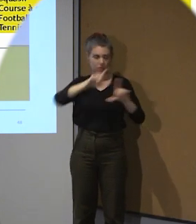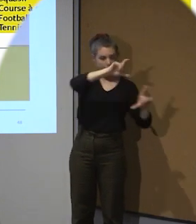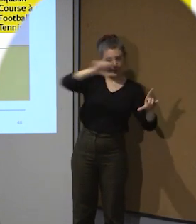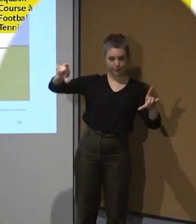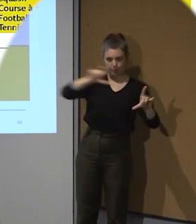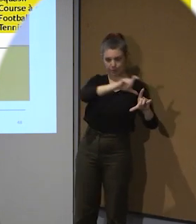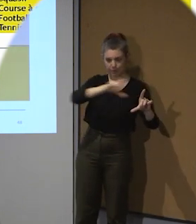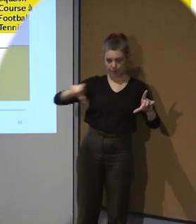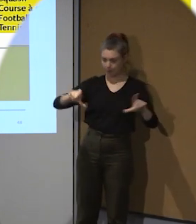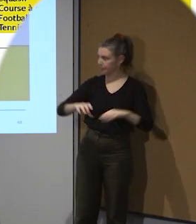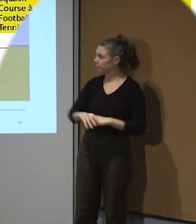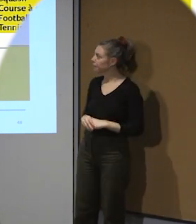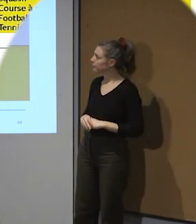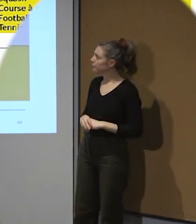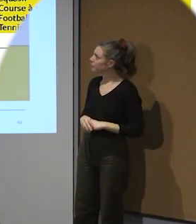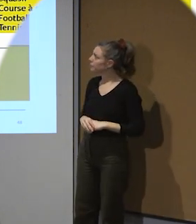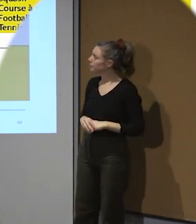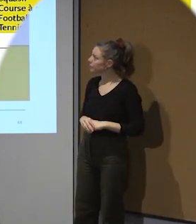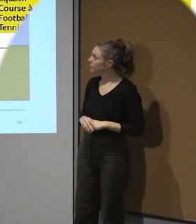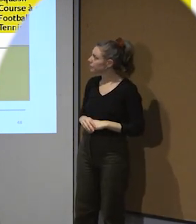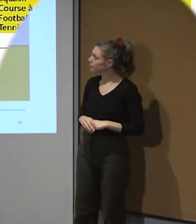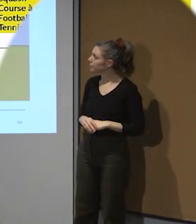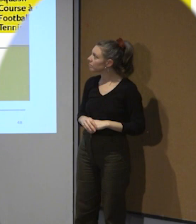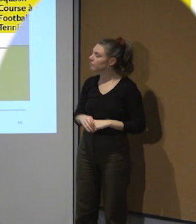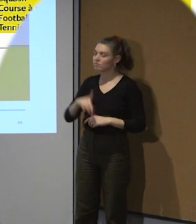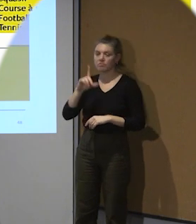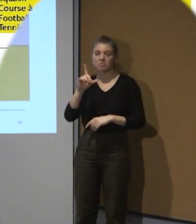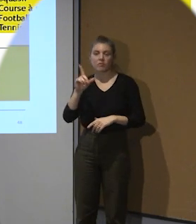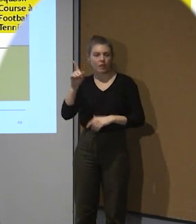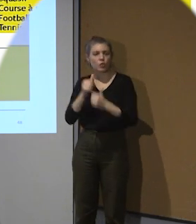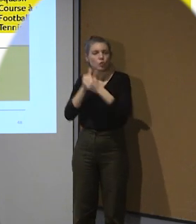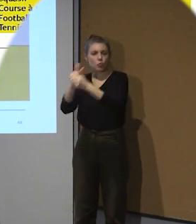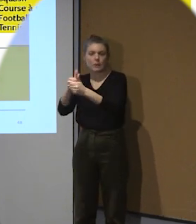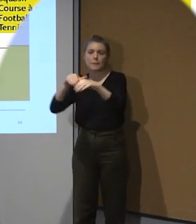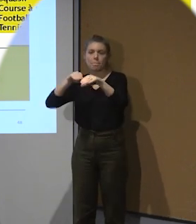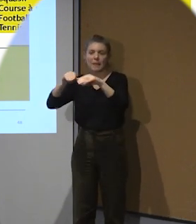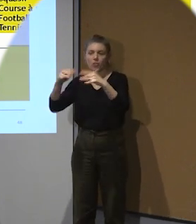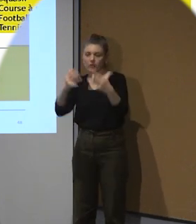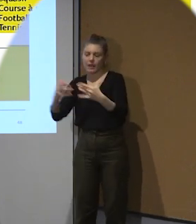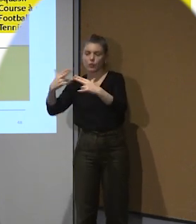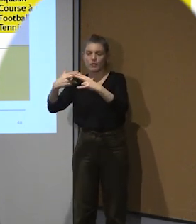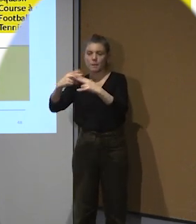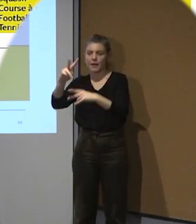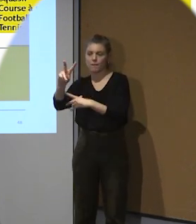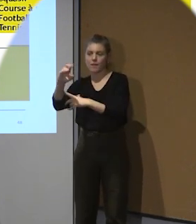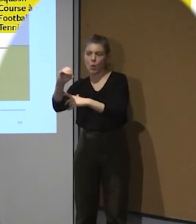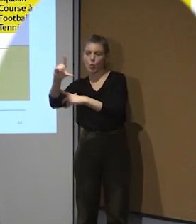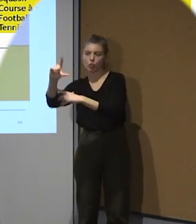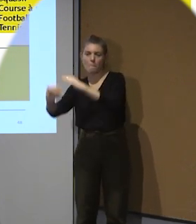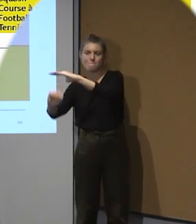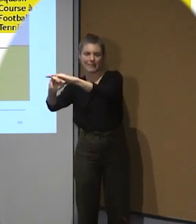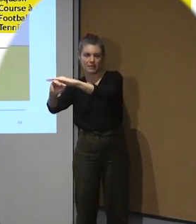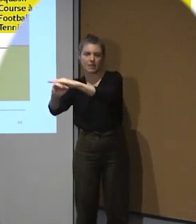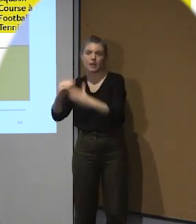celle-ci, elle se base sur l'analyse qu'on appelle de la VO2 max. La VO2 max, c'est ce qu'on va déterminer lorsqu'on vous fait une épreuve d'effort. La